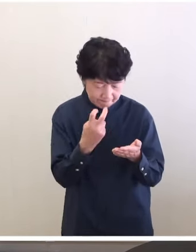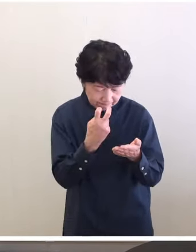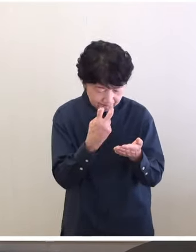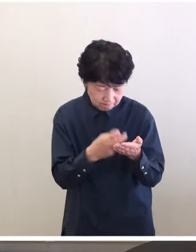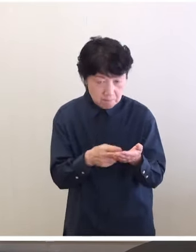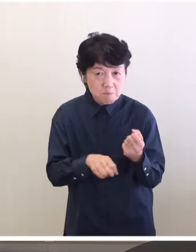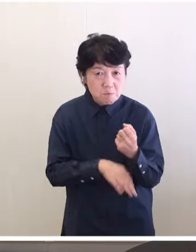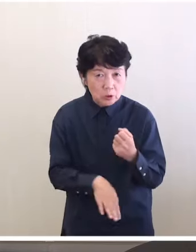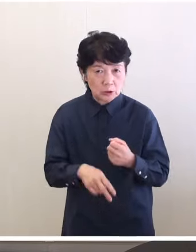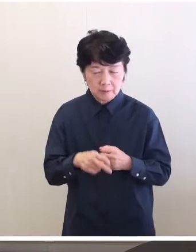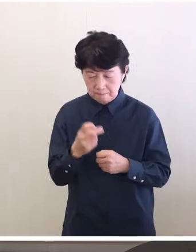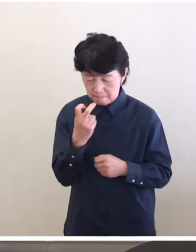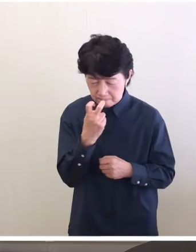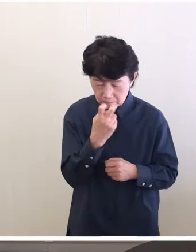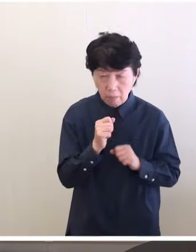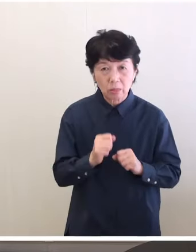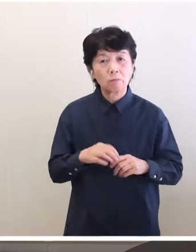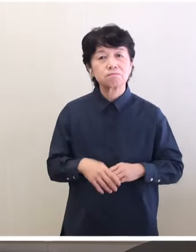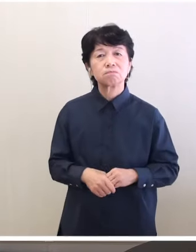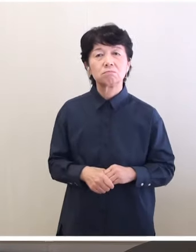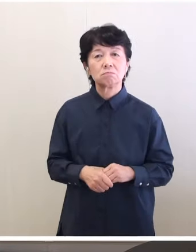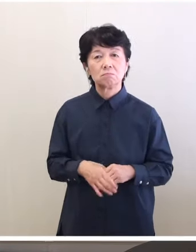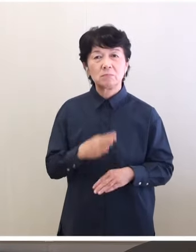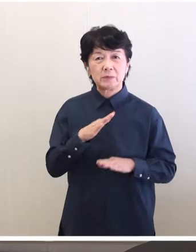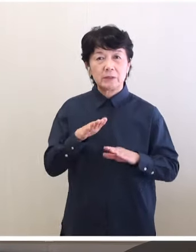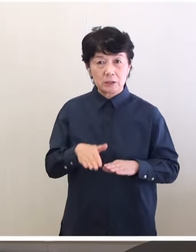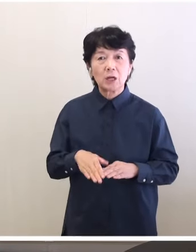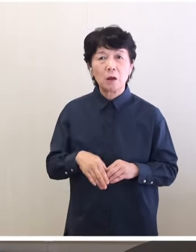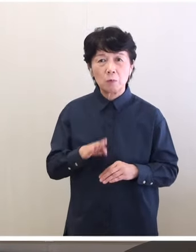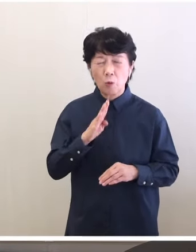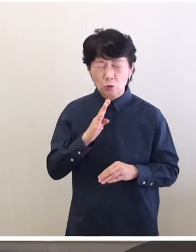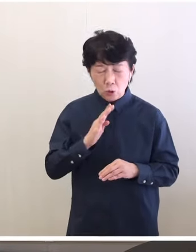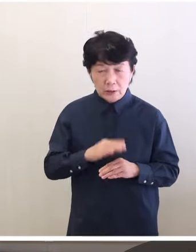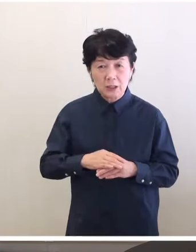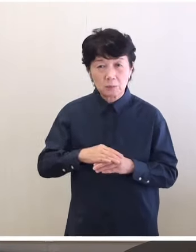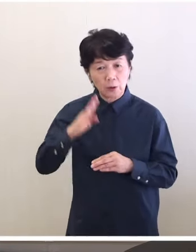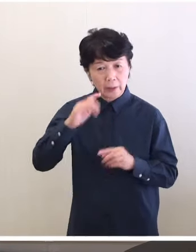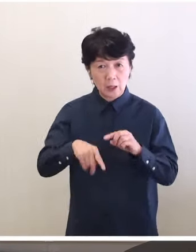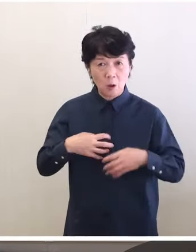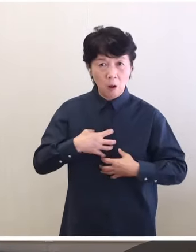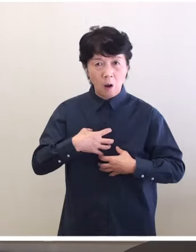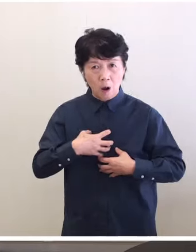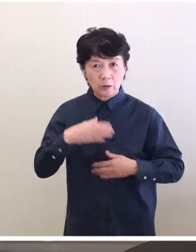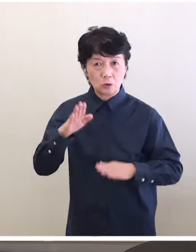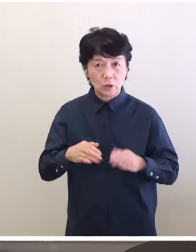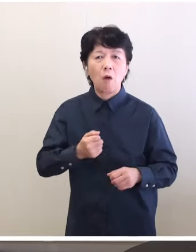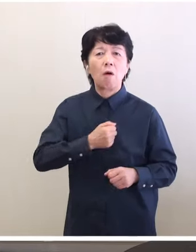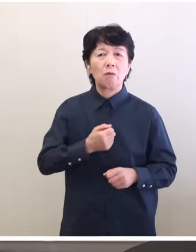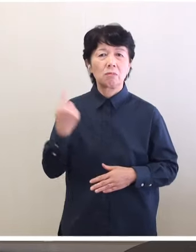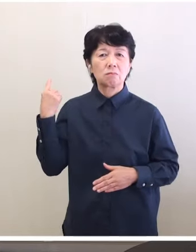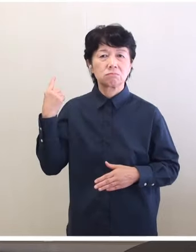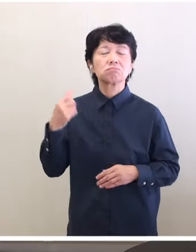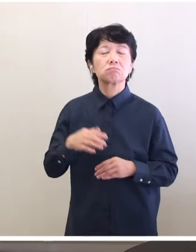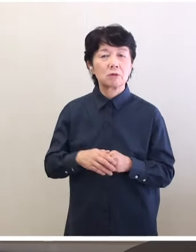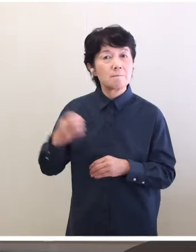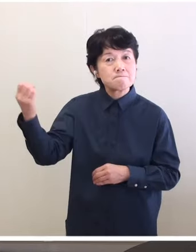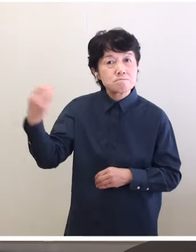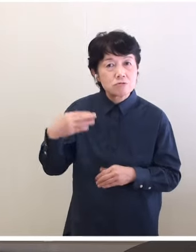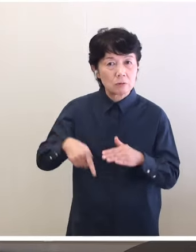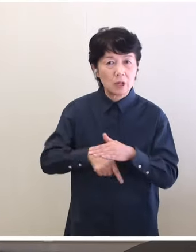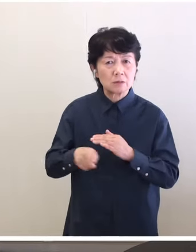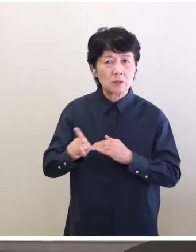捜査を鋭意進めているところであります。非常に大きな危機感を持っておられるわけですが、ここで警察庁長官がおっしゃっ